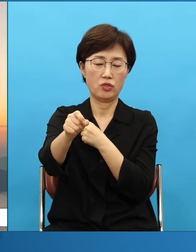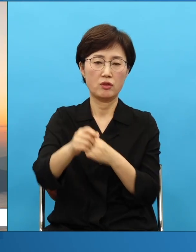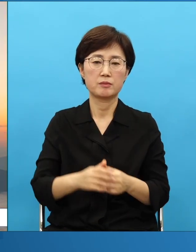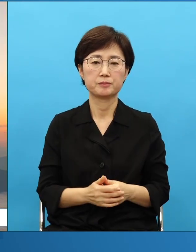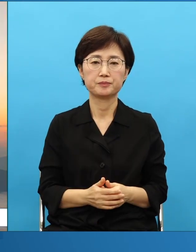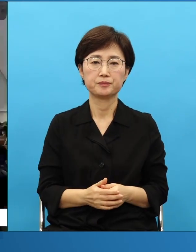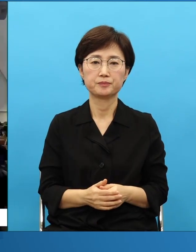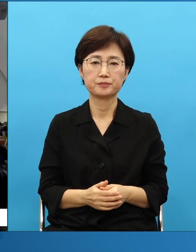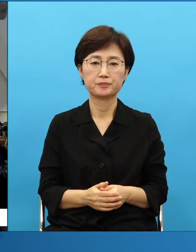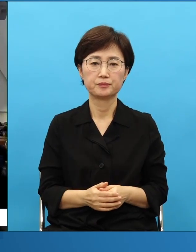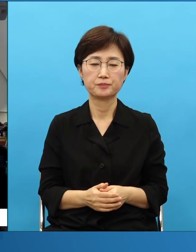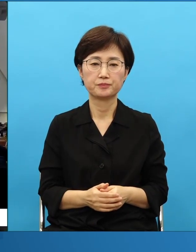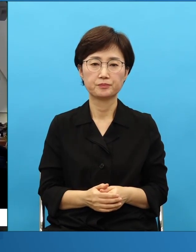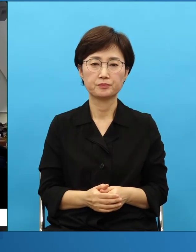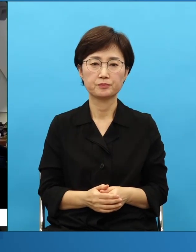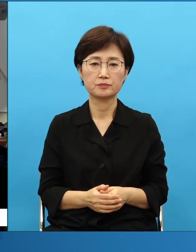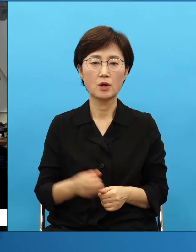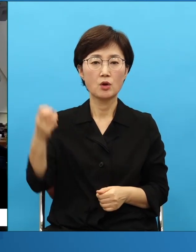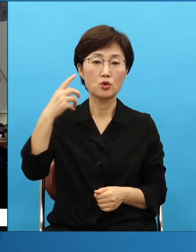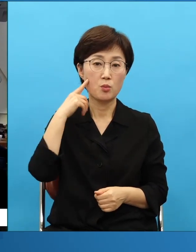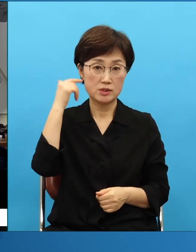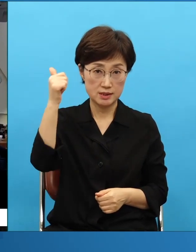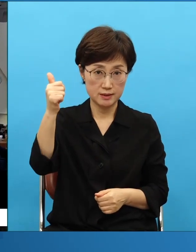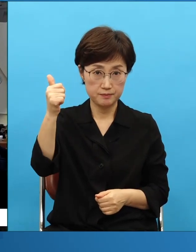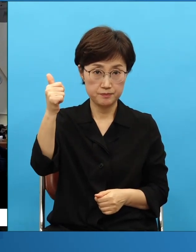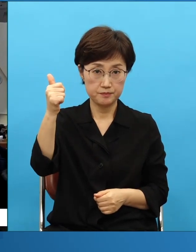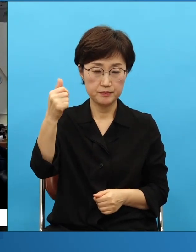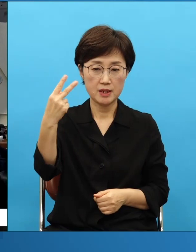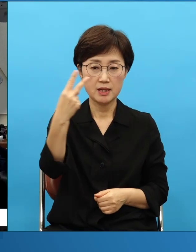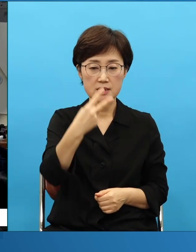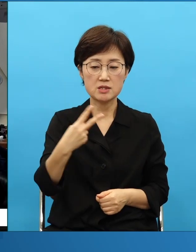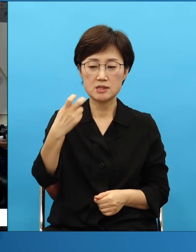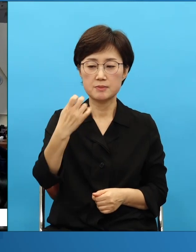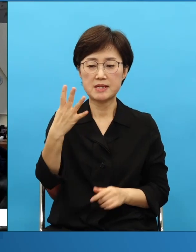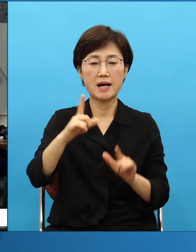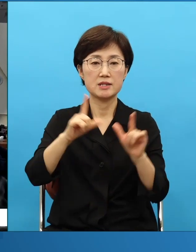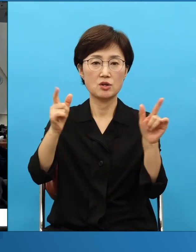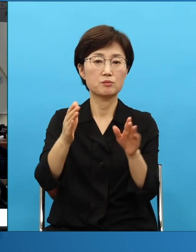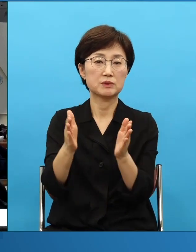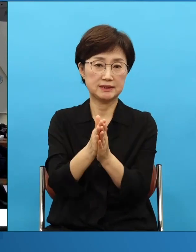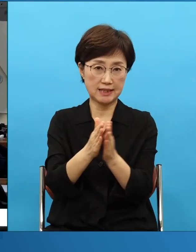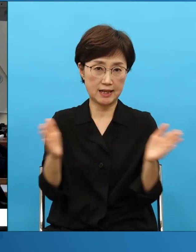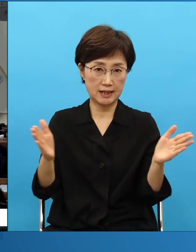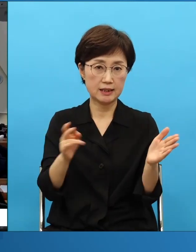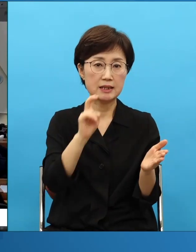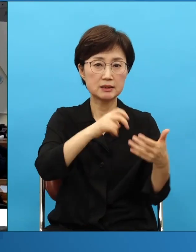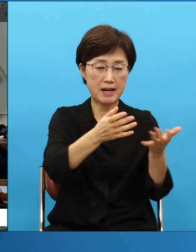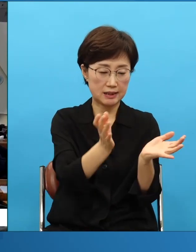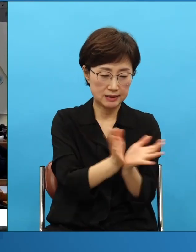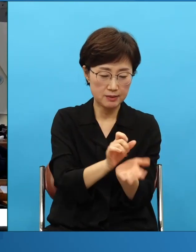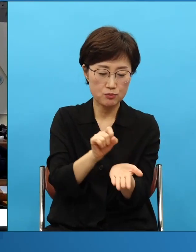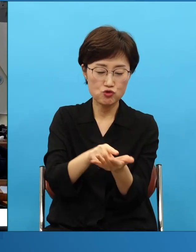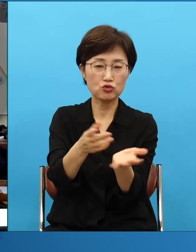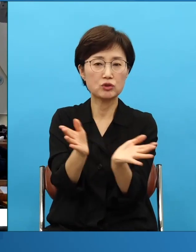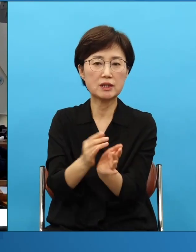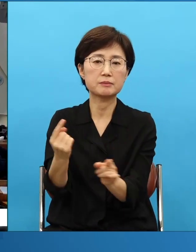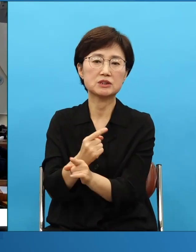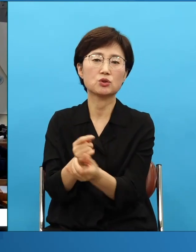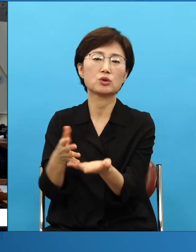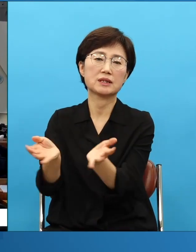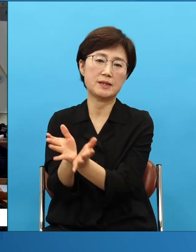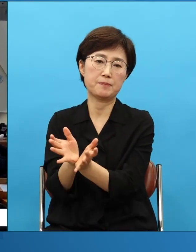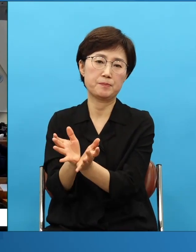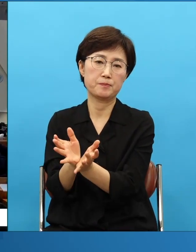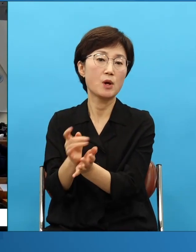열립니다. 류광수 목사는 2024년부터 음악팀, 축구팀, 치료팀을 구성해 5천 종족을